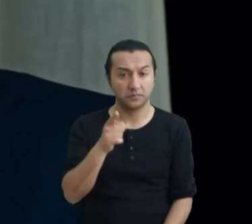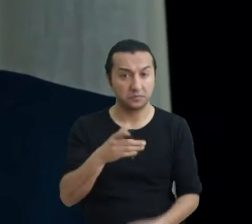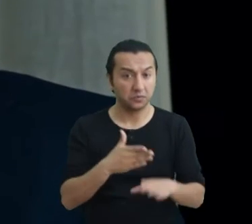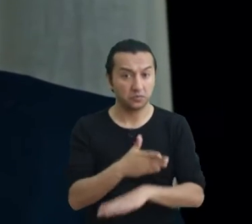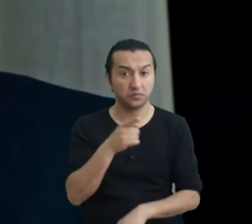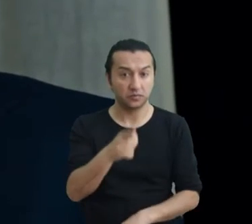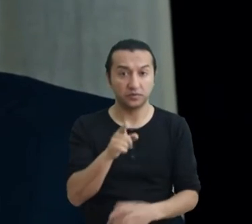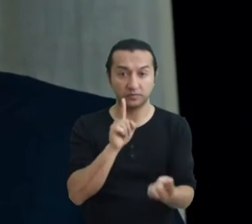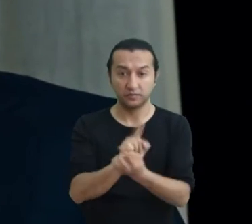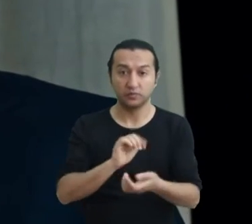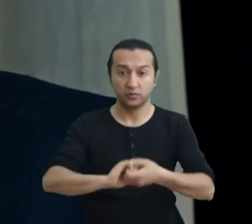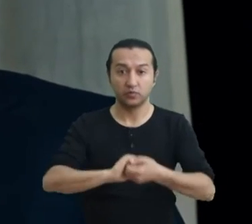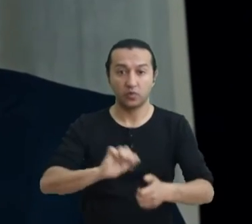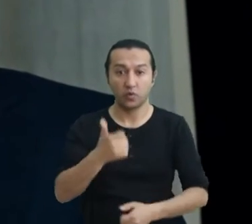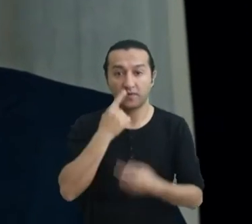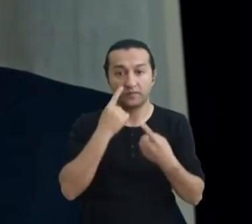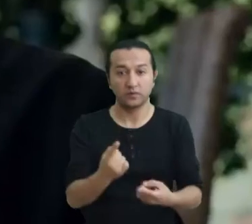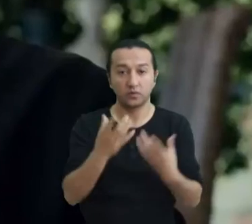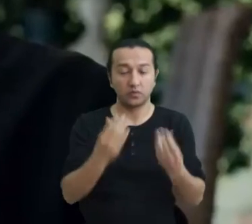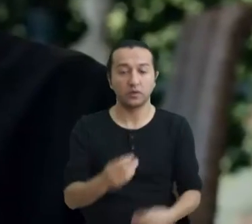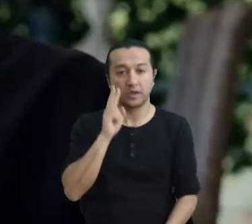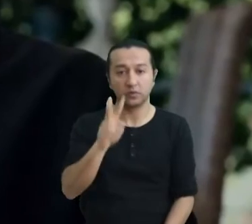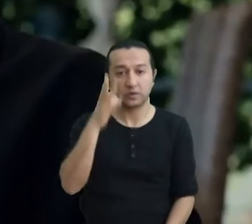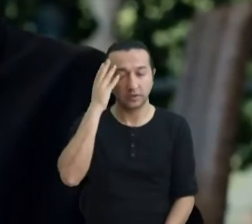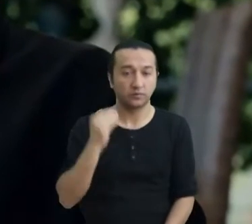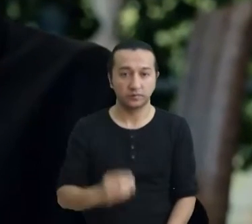Doğrusu bu tavrın dostluğa önem verdiğini gösteriyor.